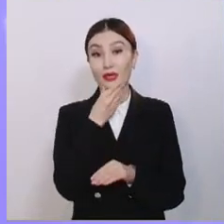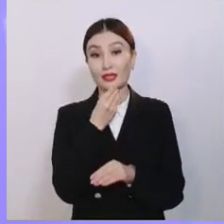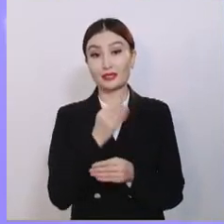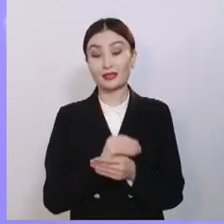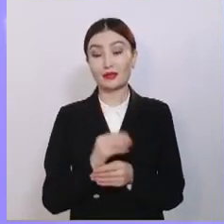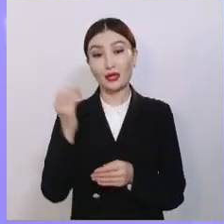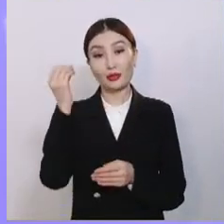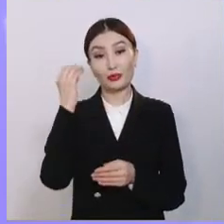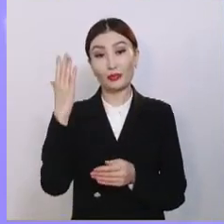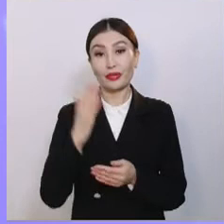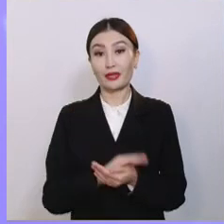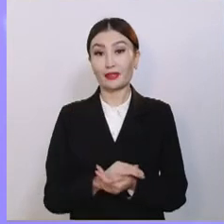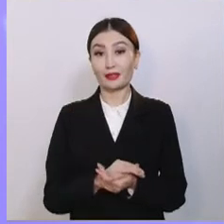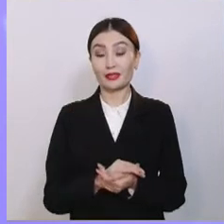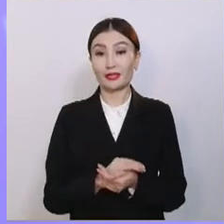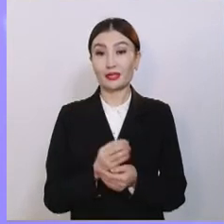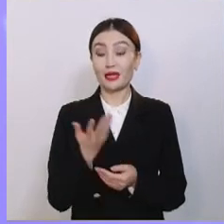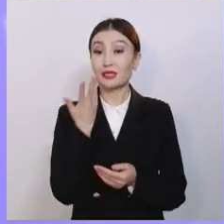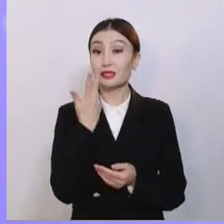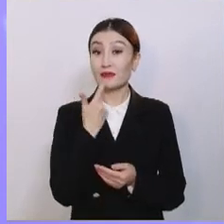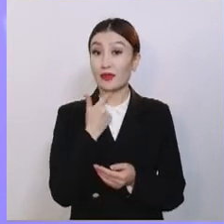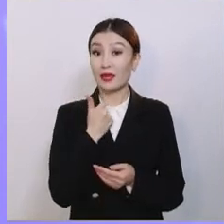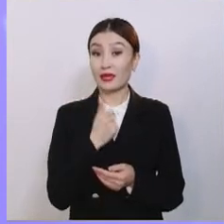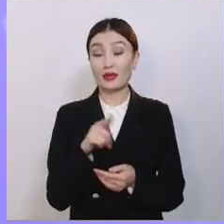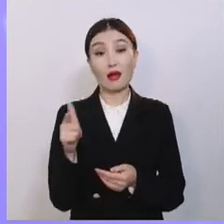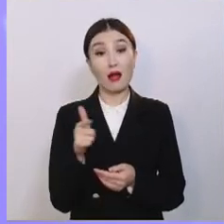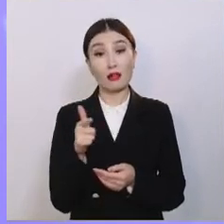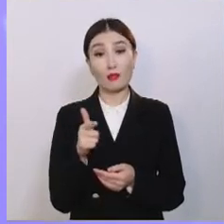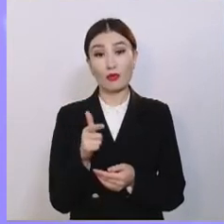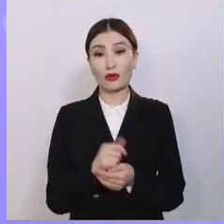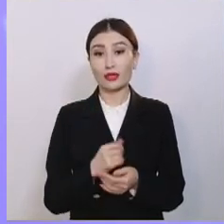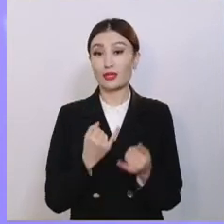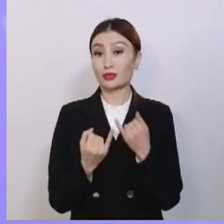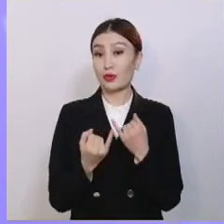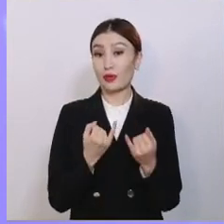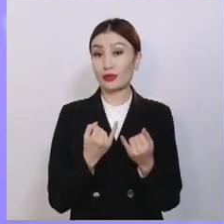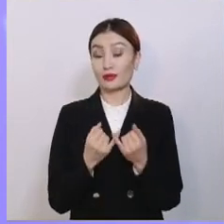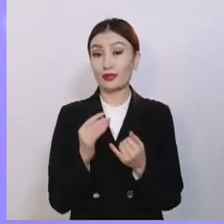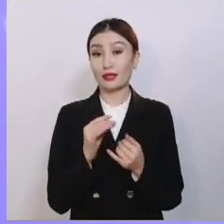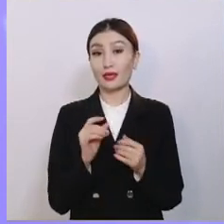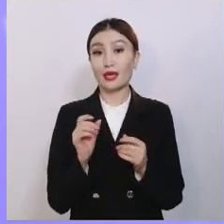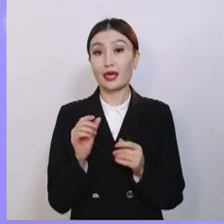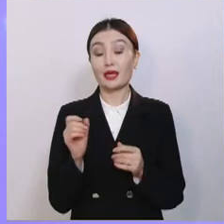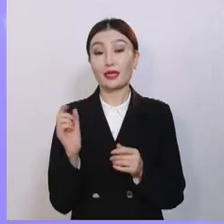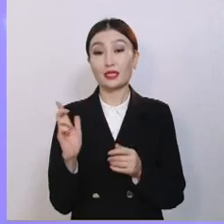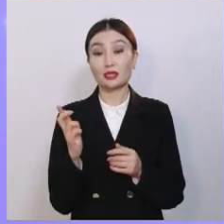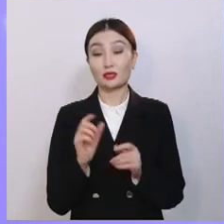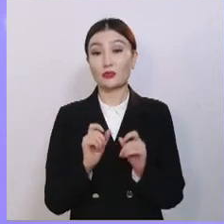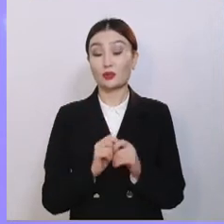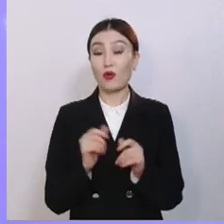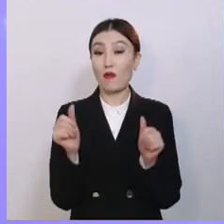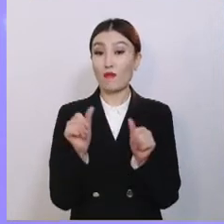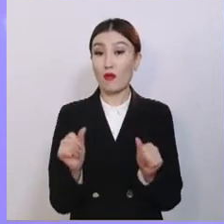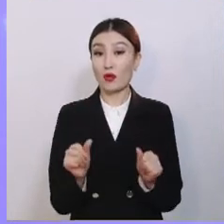красивый, умный. Цвет – голубой, желтый, изумрудный.